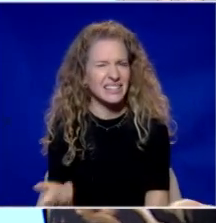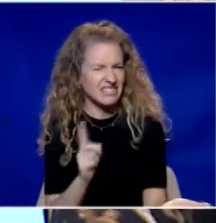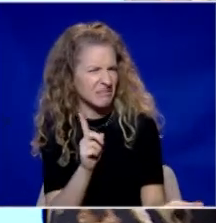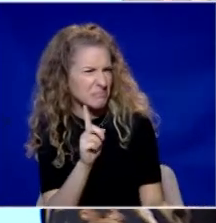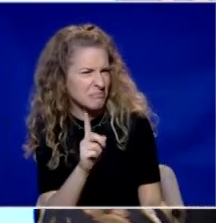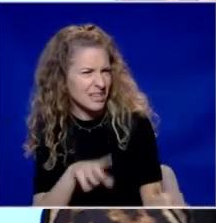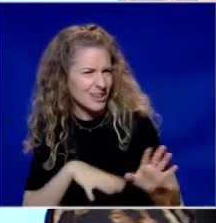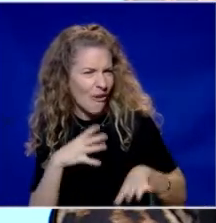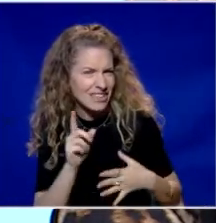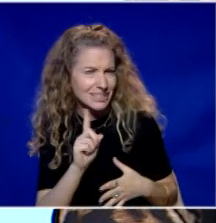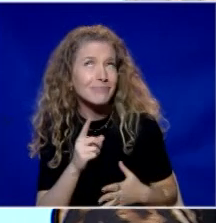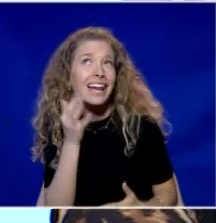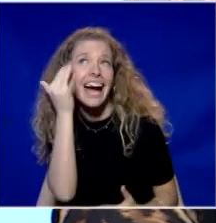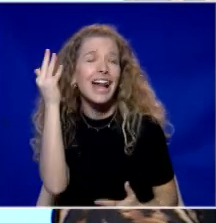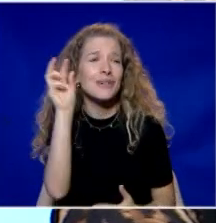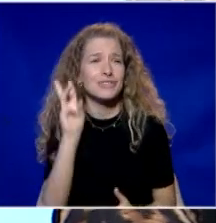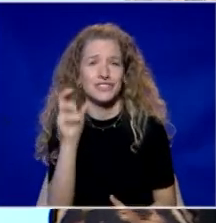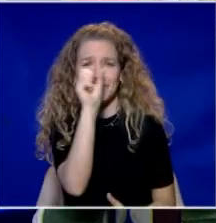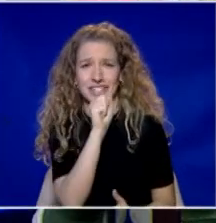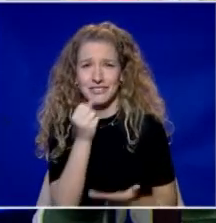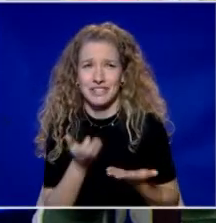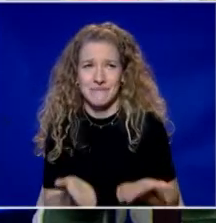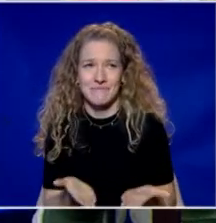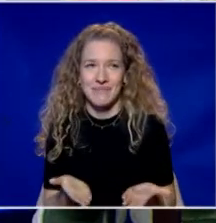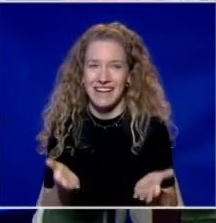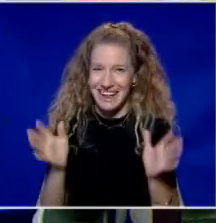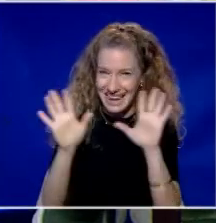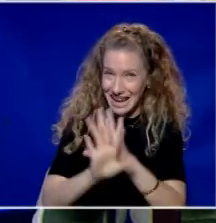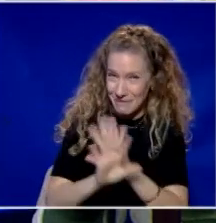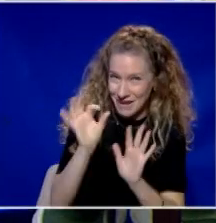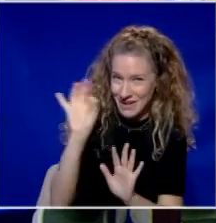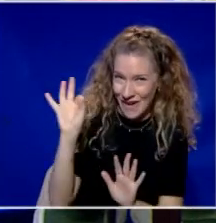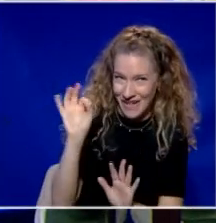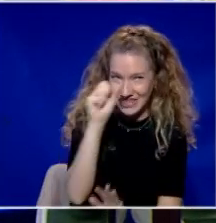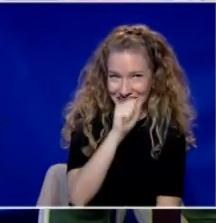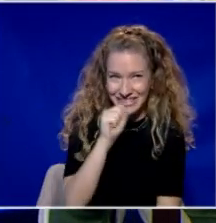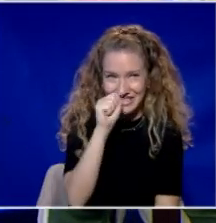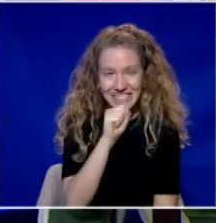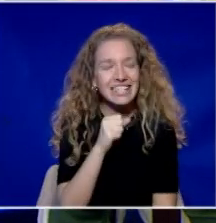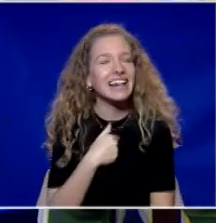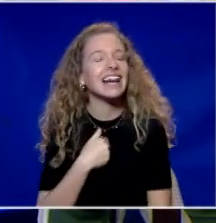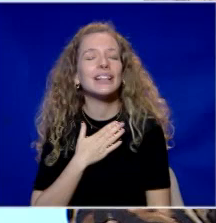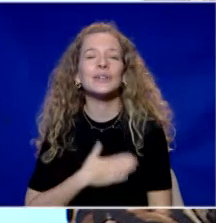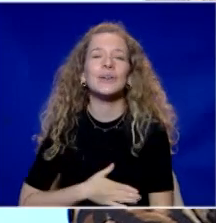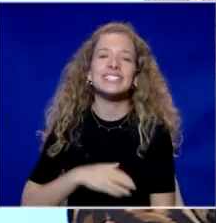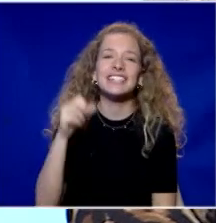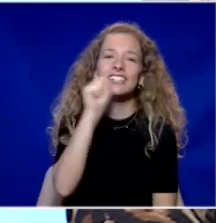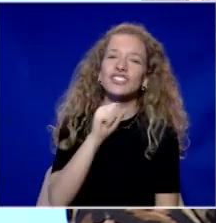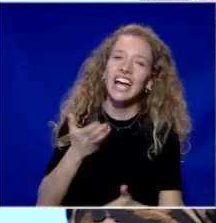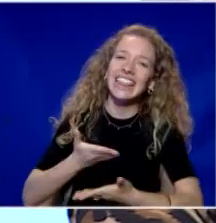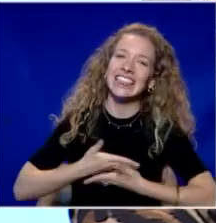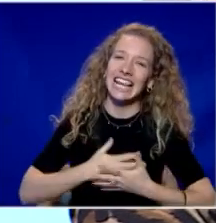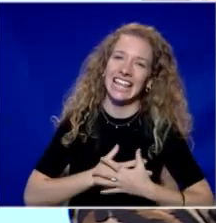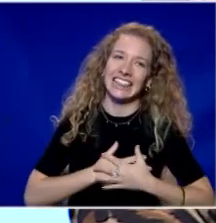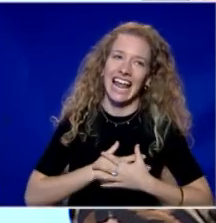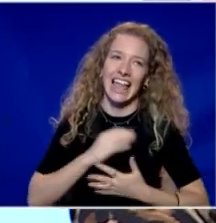כאלה? אני כועס, חלום שלנו שישיר. נכון, לילה בלי כוכב, ככה תן לגל. לא, הם הכינו את השיר, תני לי את הלב. כן. מצוין,